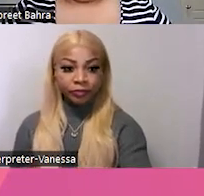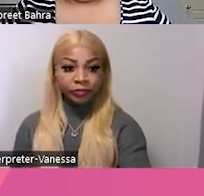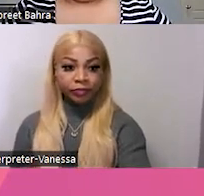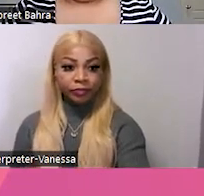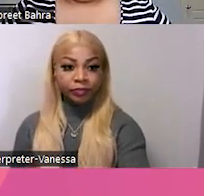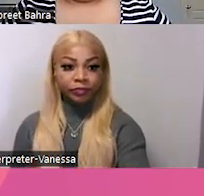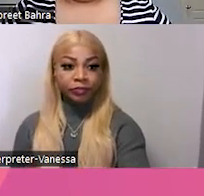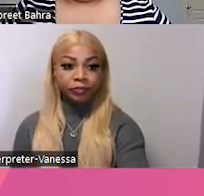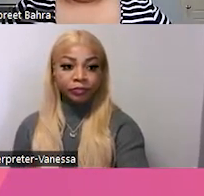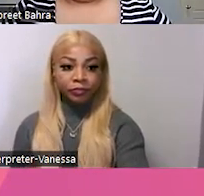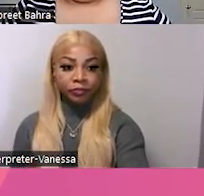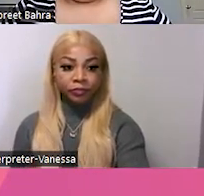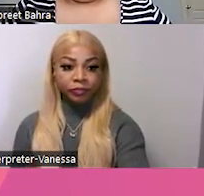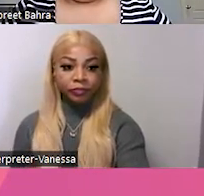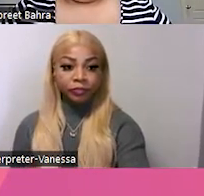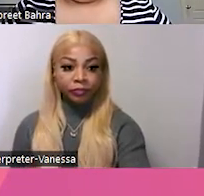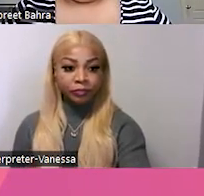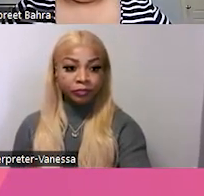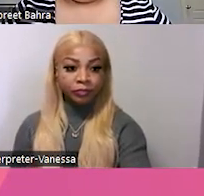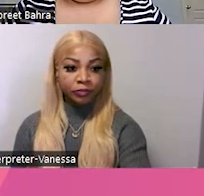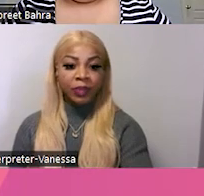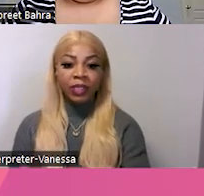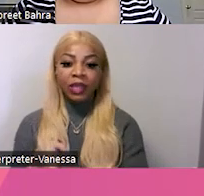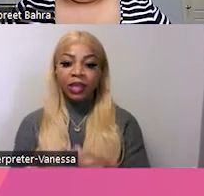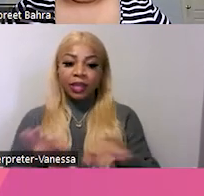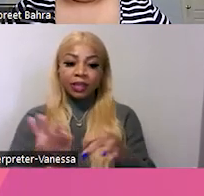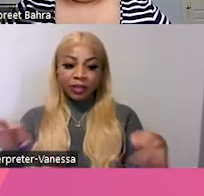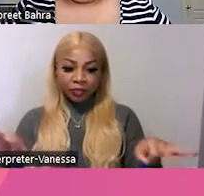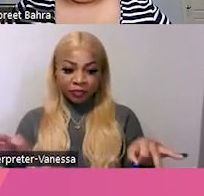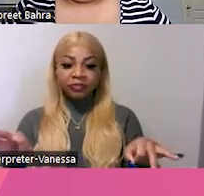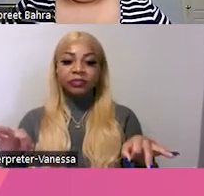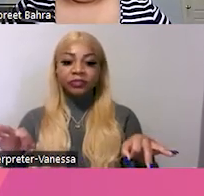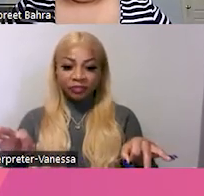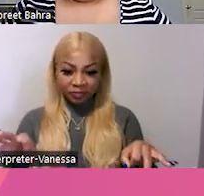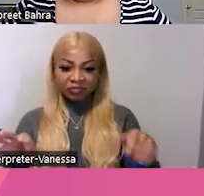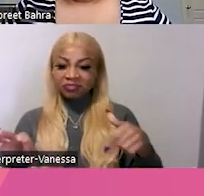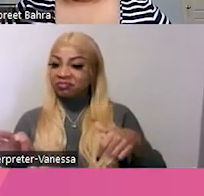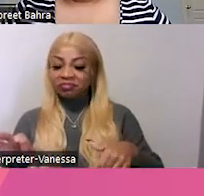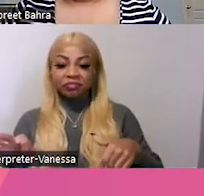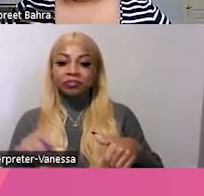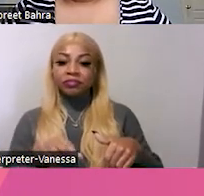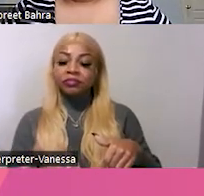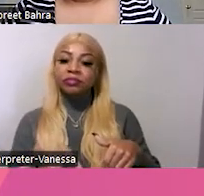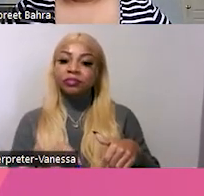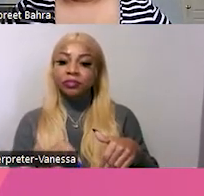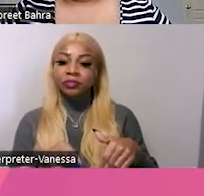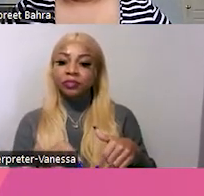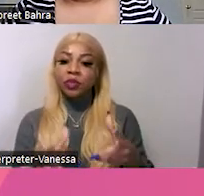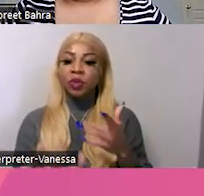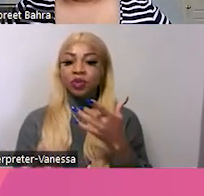Enfin, lorsqu'on parle de langage, nous rejetons les termes utilisés par les fournisseurs de soins de santé